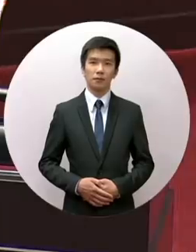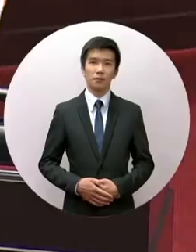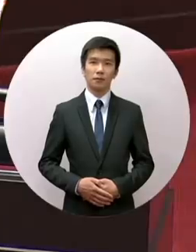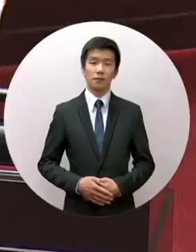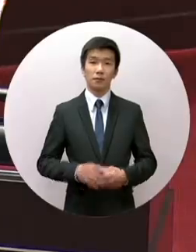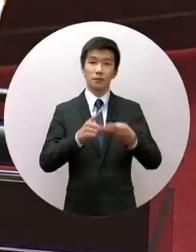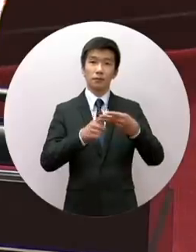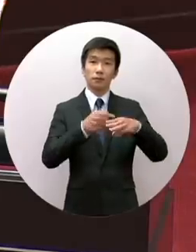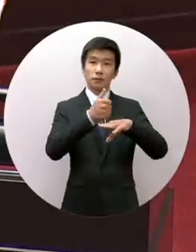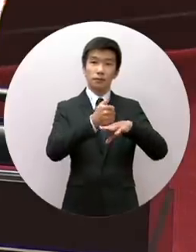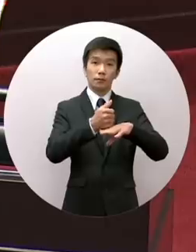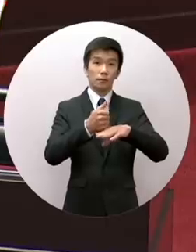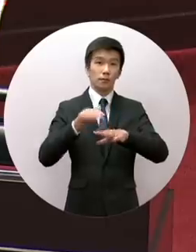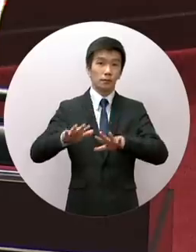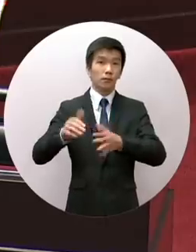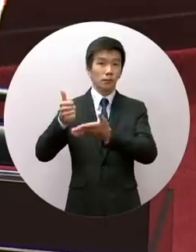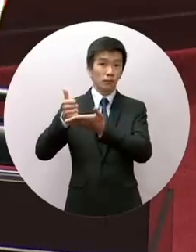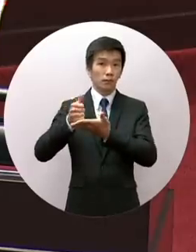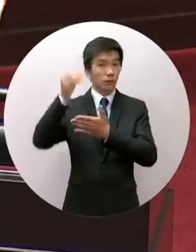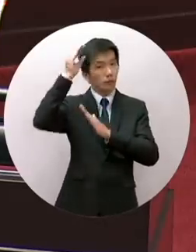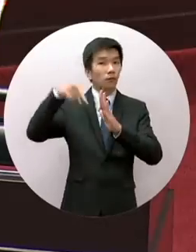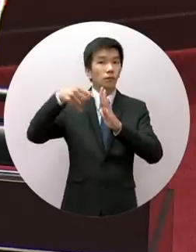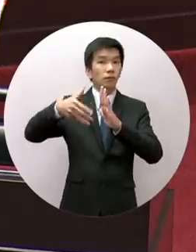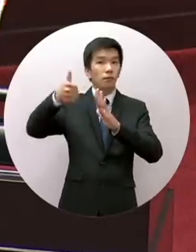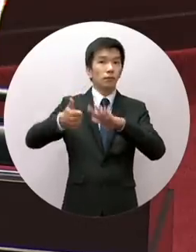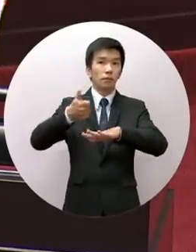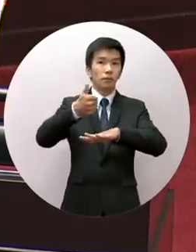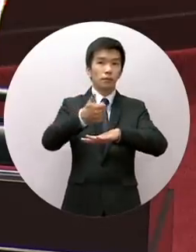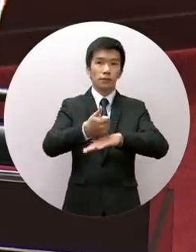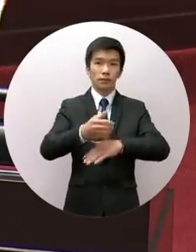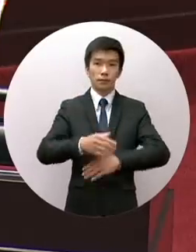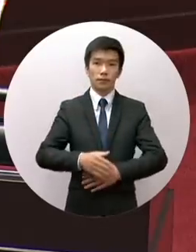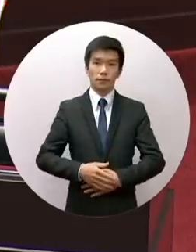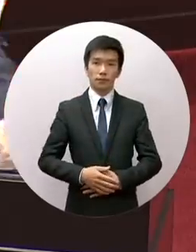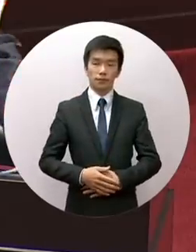主席，请苏院长。 苏院长，